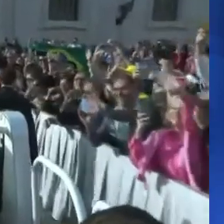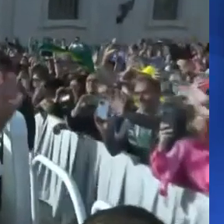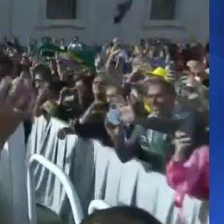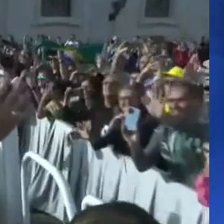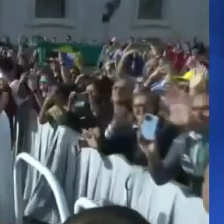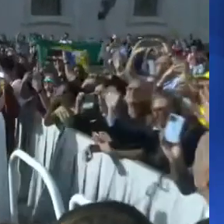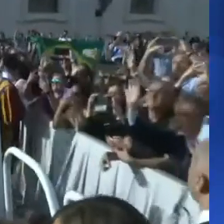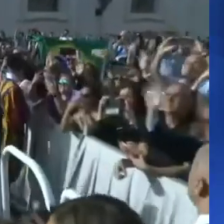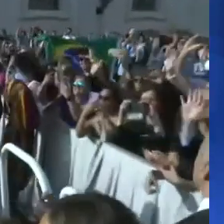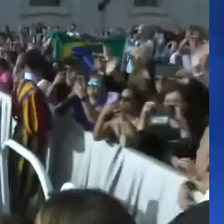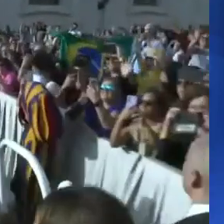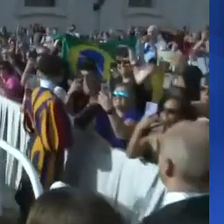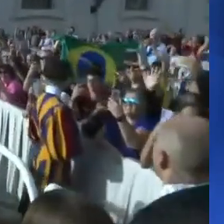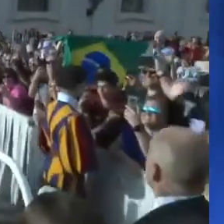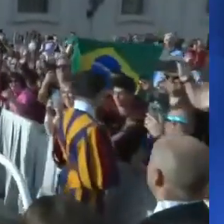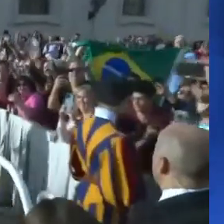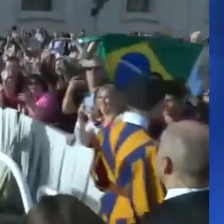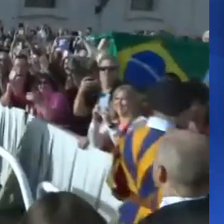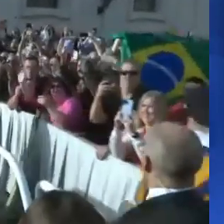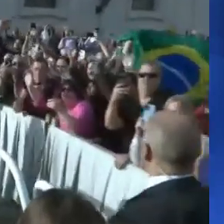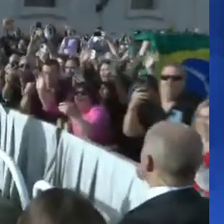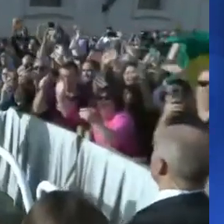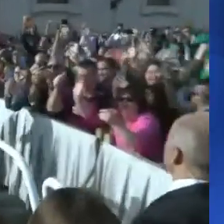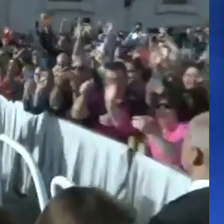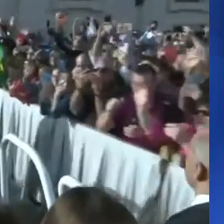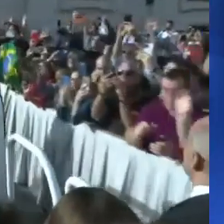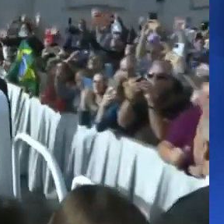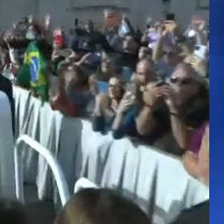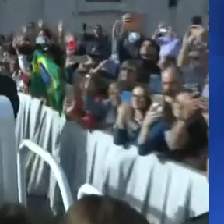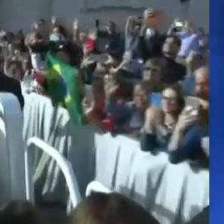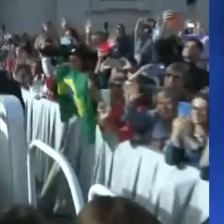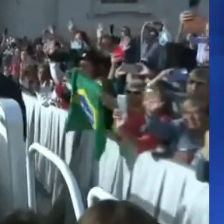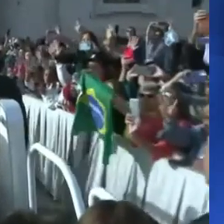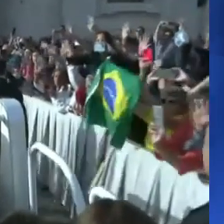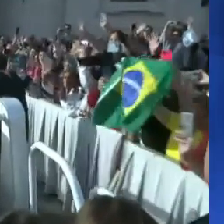والرهبانيات والهيئات والجماعات والحركات الكنسية.